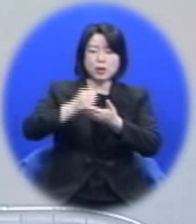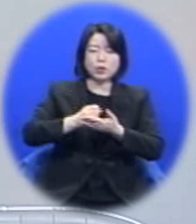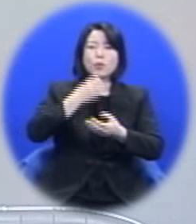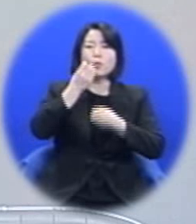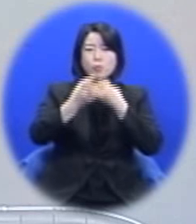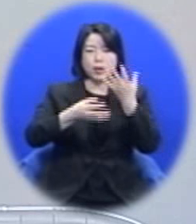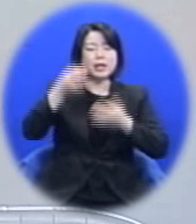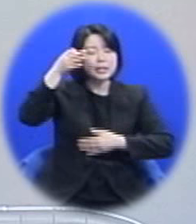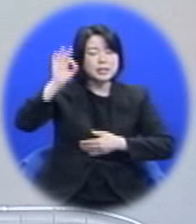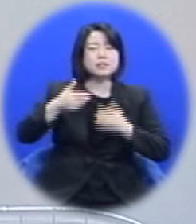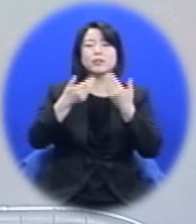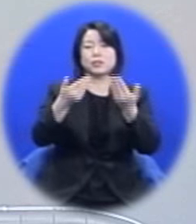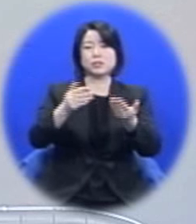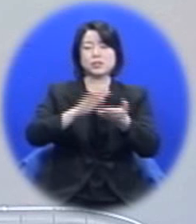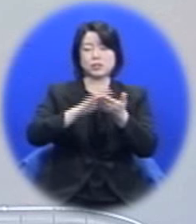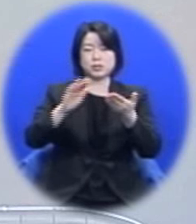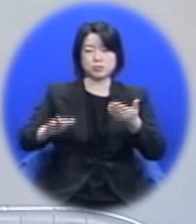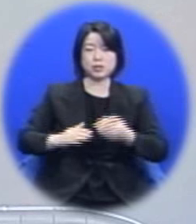겁니다.